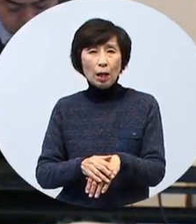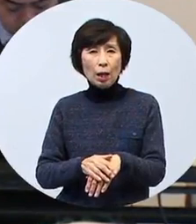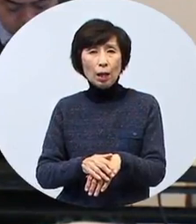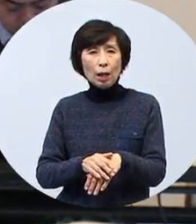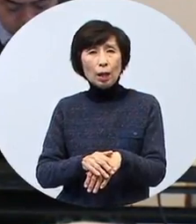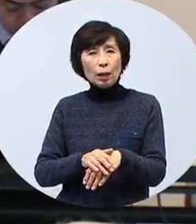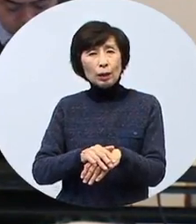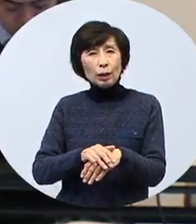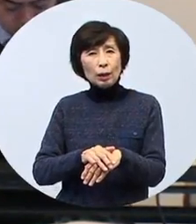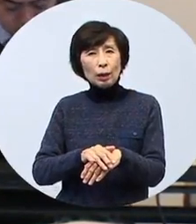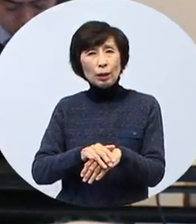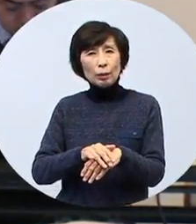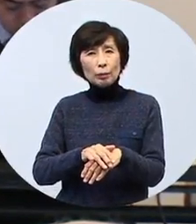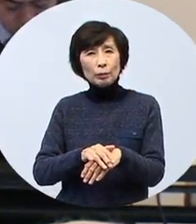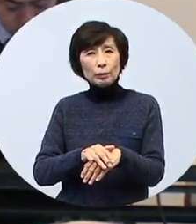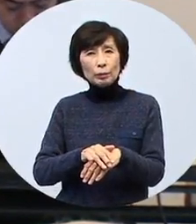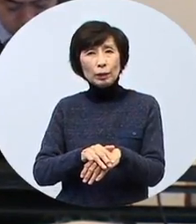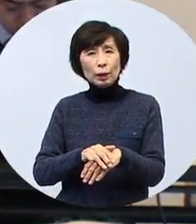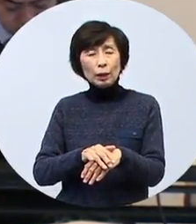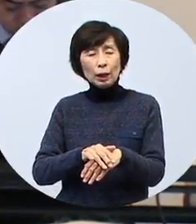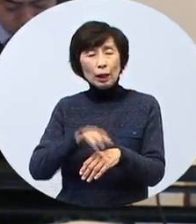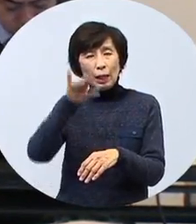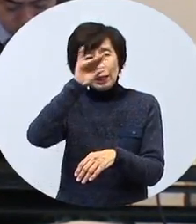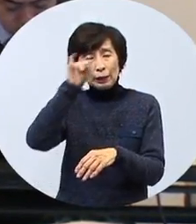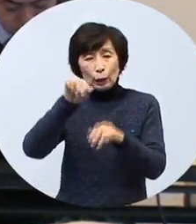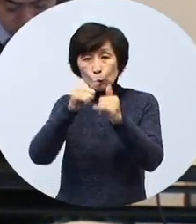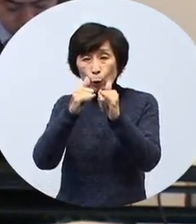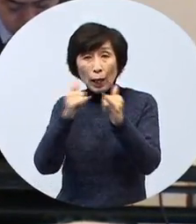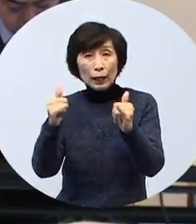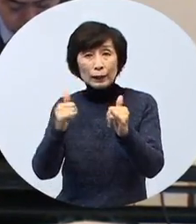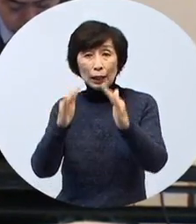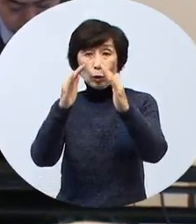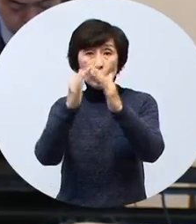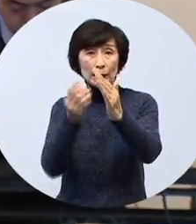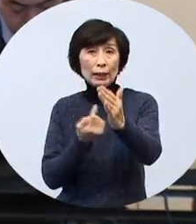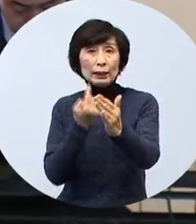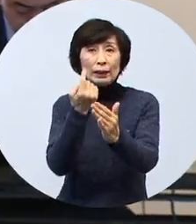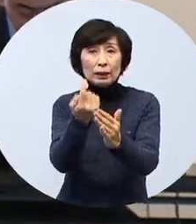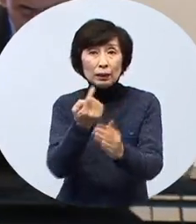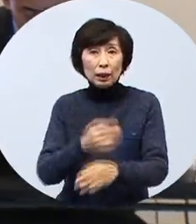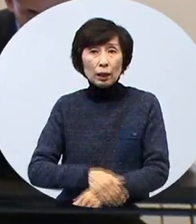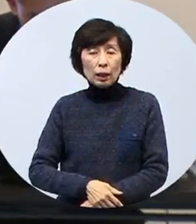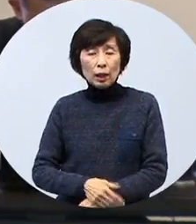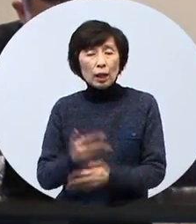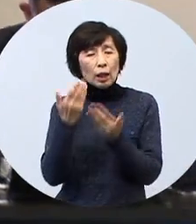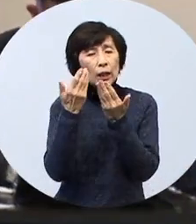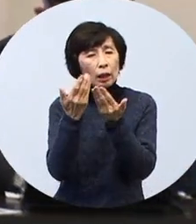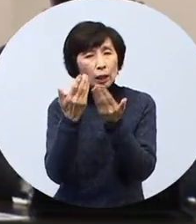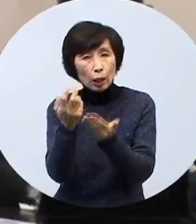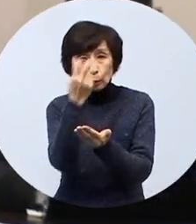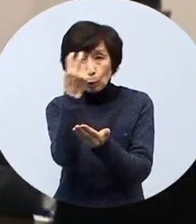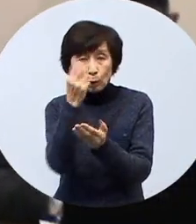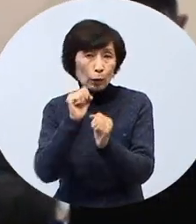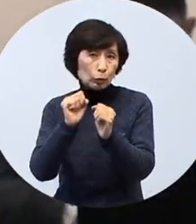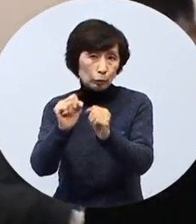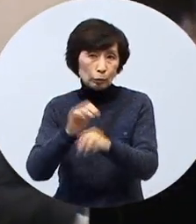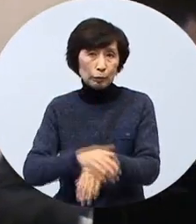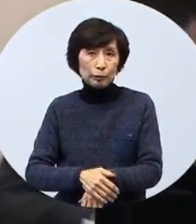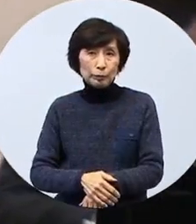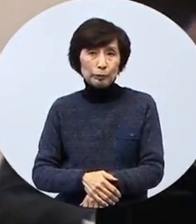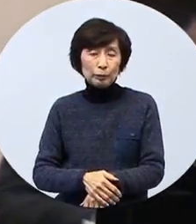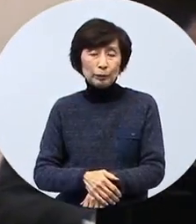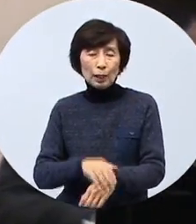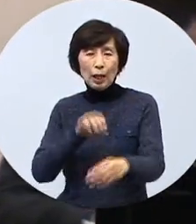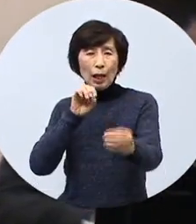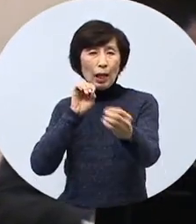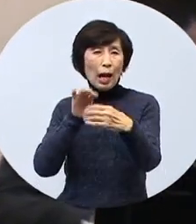この対象者、知的障害者のお家に行って聞き取り調査、コ